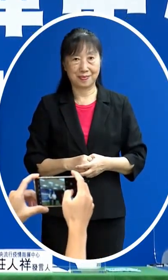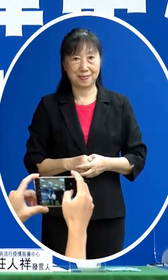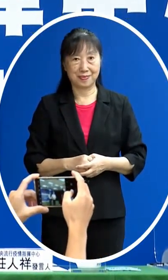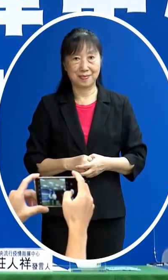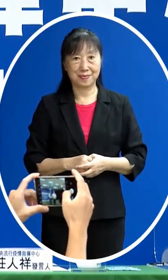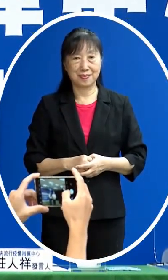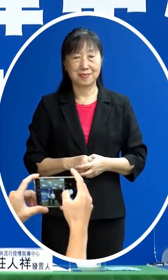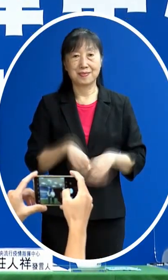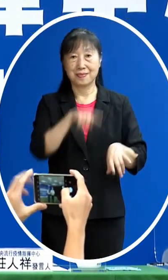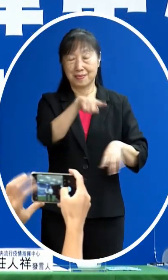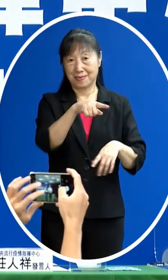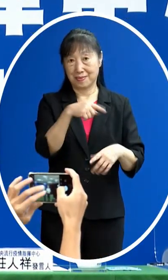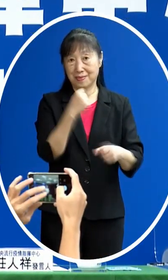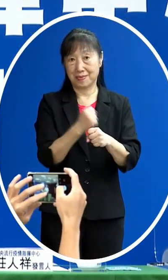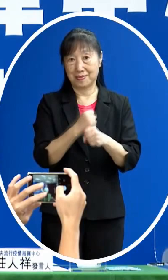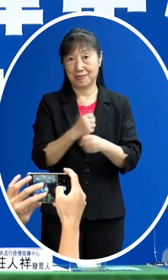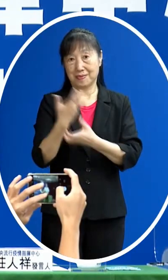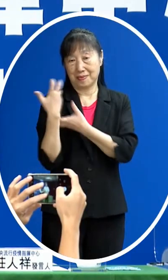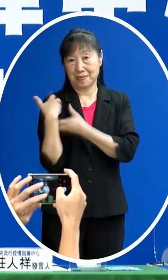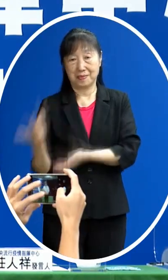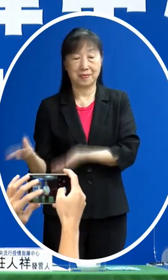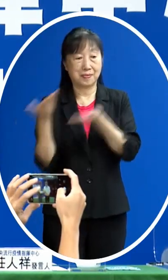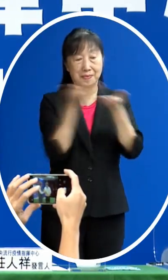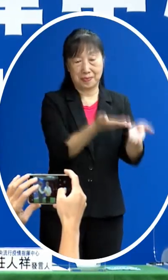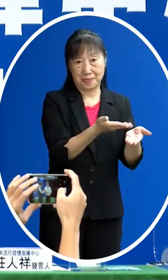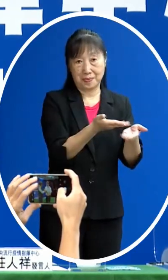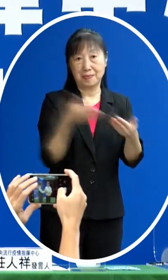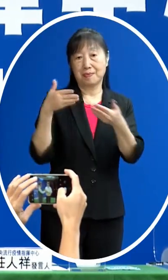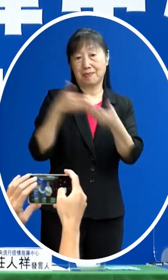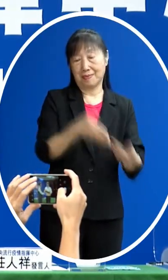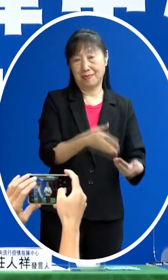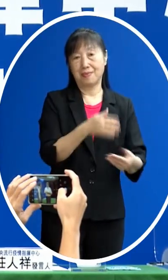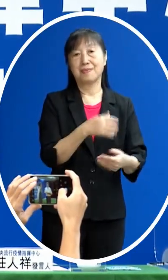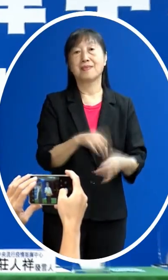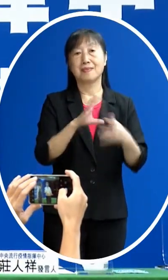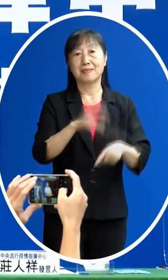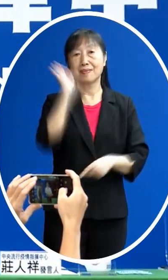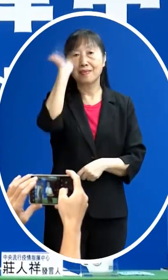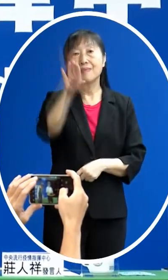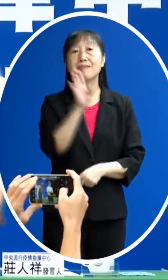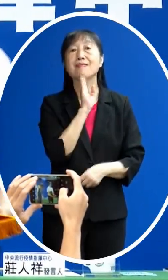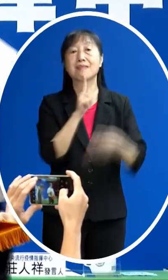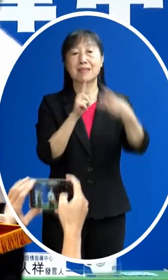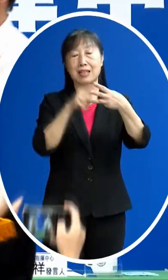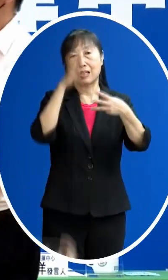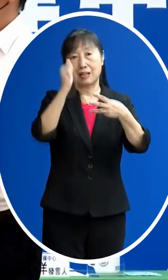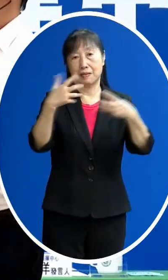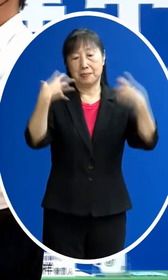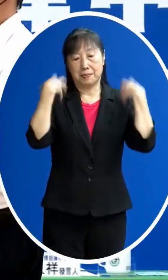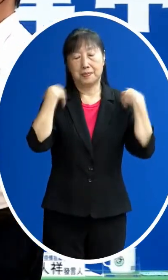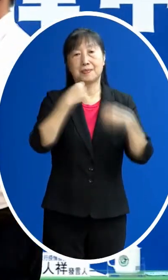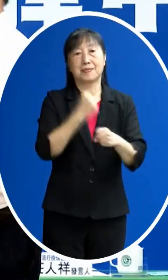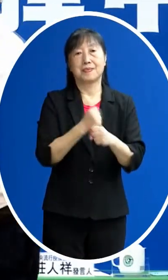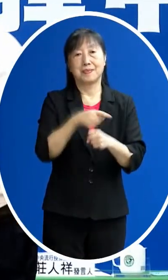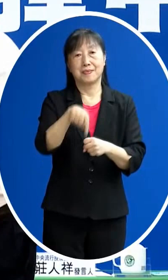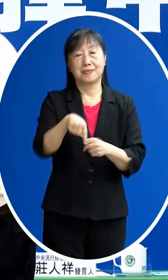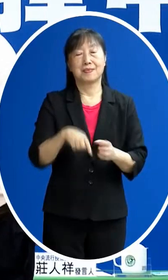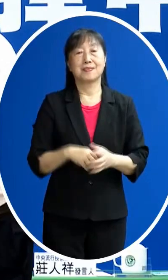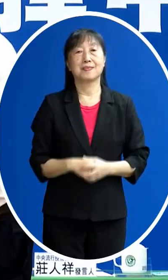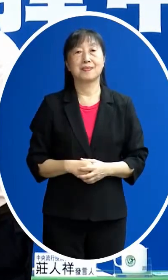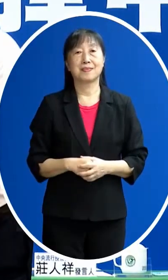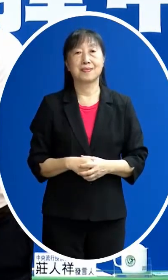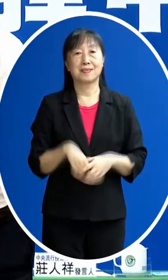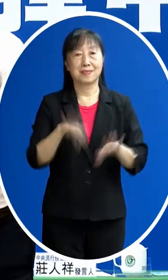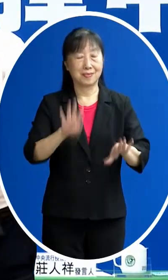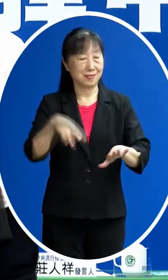好，这也象征工作以及责任的一个传承哦，因为接下来就要王指挥官来接下防疫的重责大任了。好，接下来